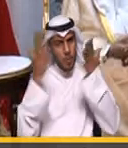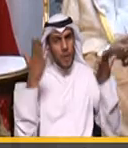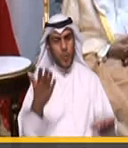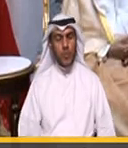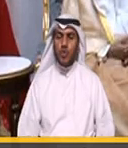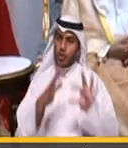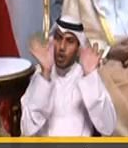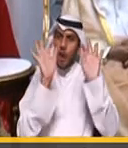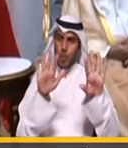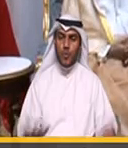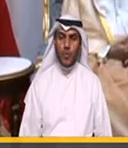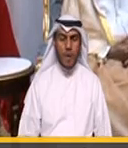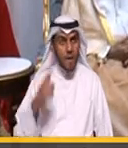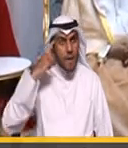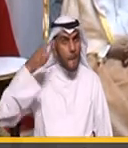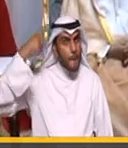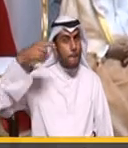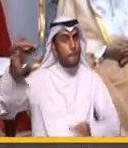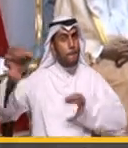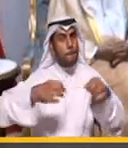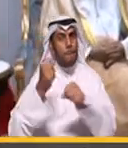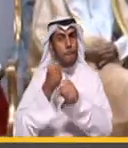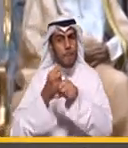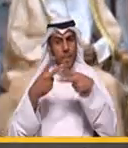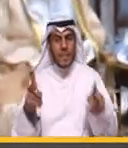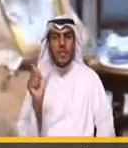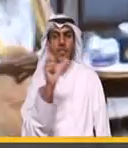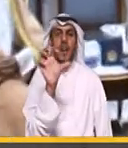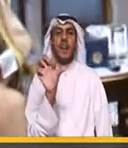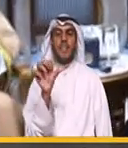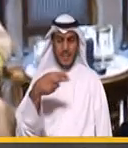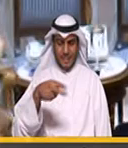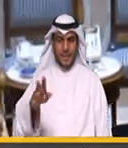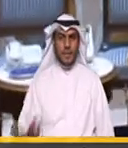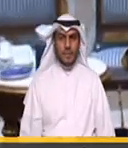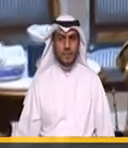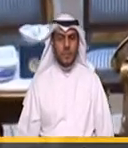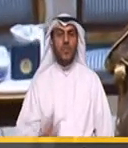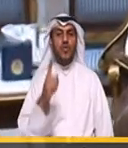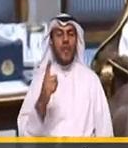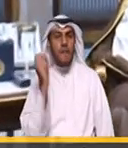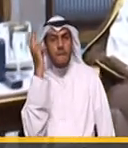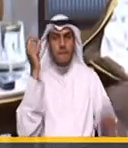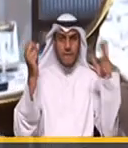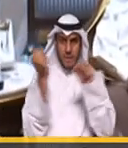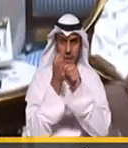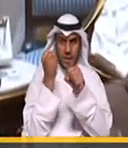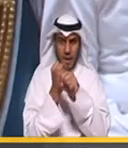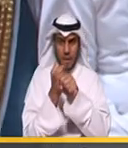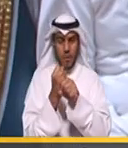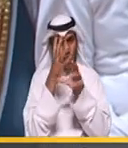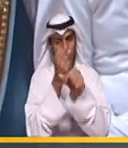جاهز طعمرك. احنا محاطين لخطه افتتاح من شهر 9 طول العمر، عندنا مجموعه مشاريع، فكل الامور بسلامتك.